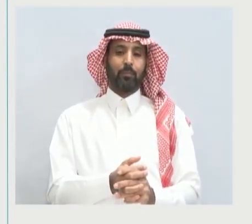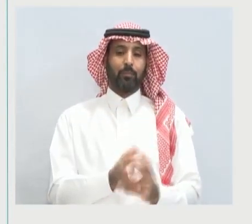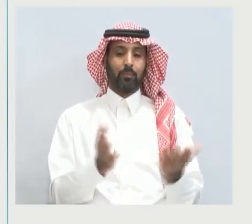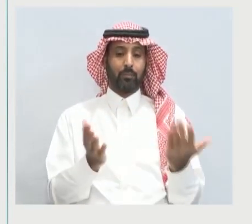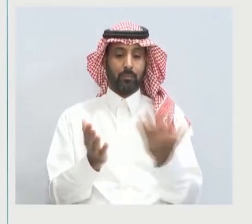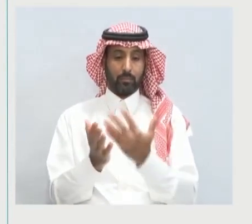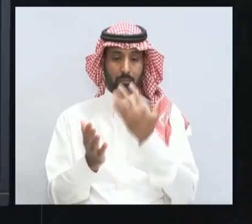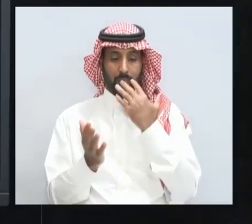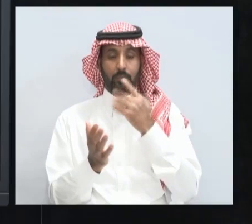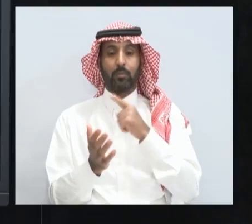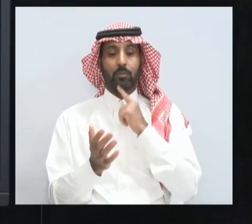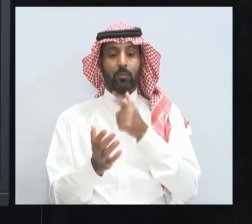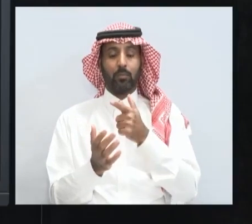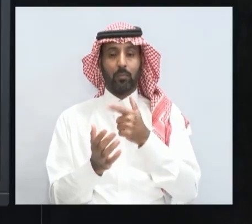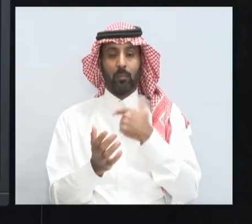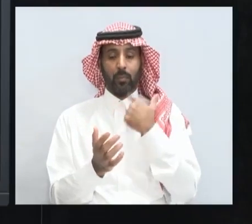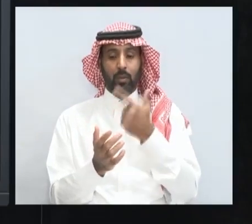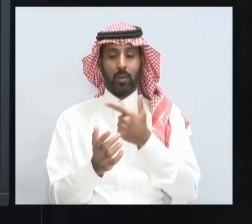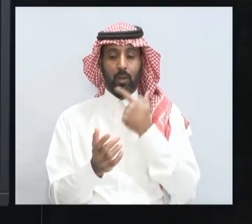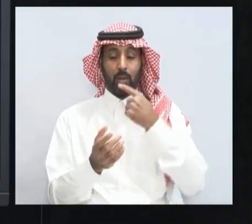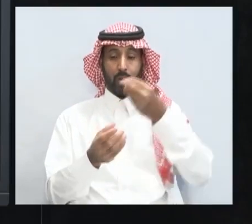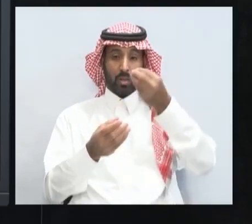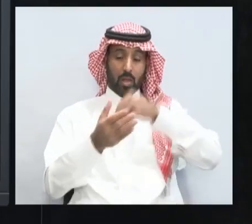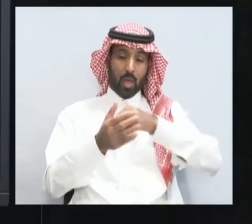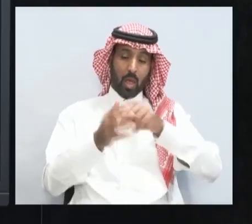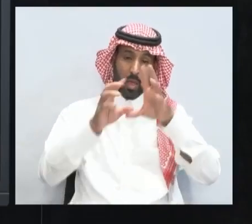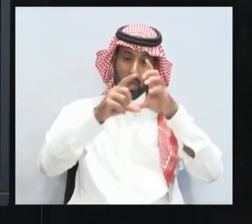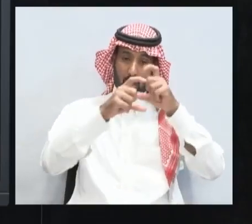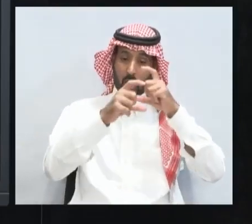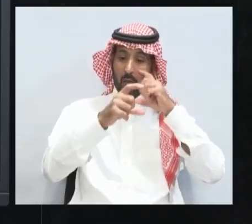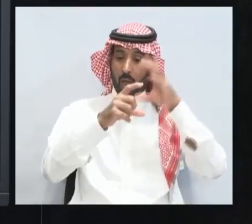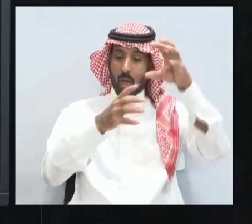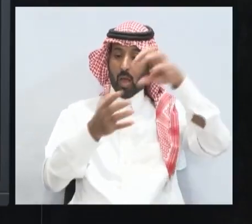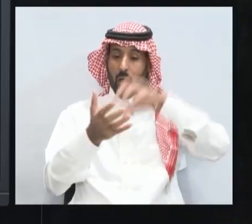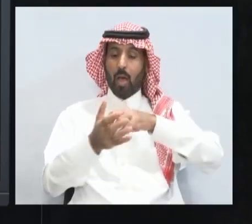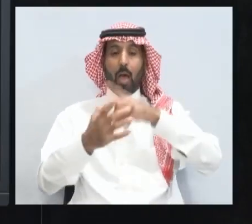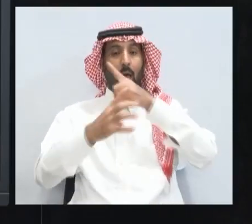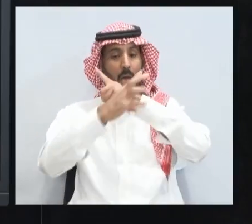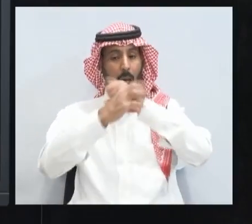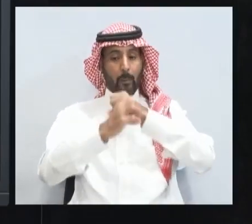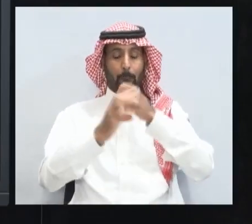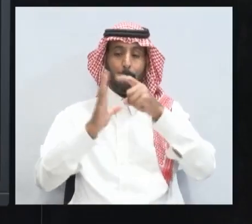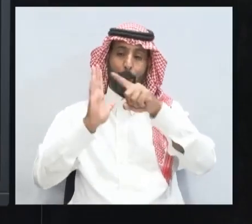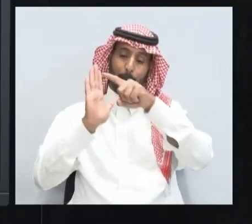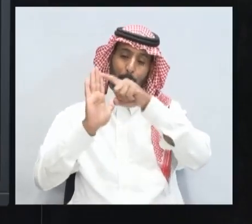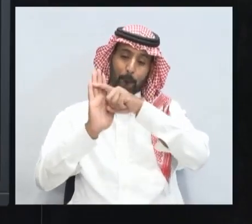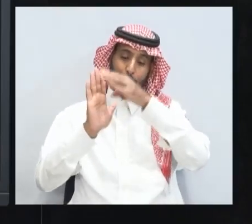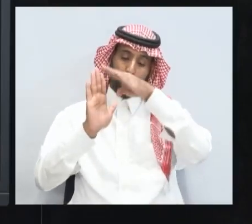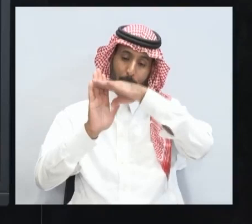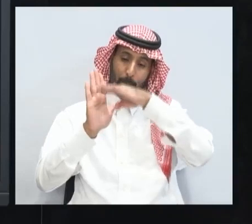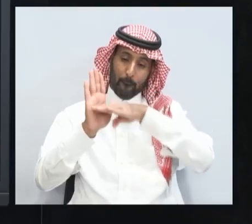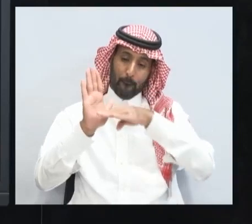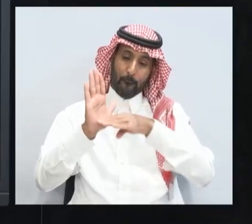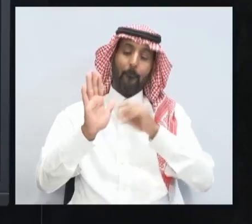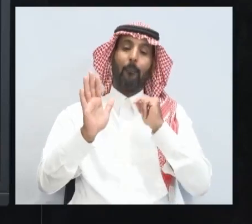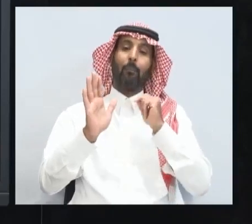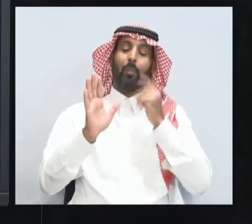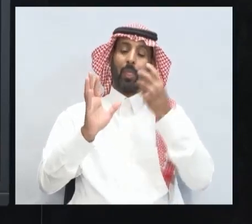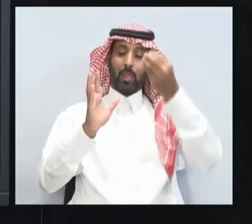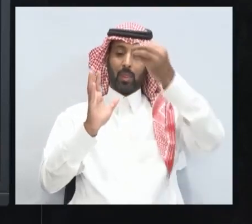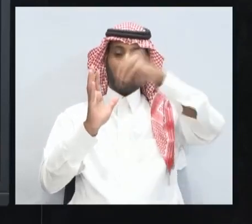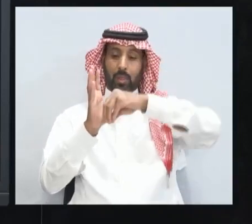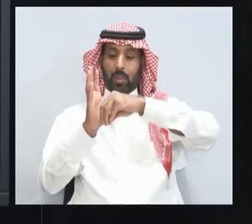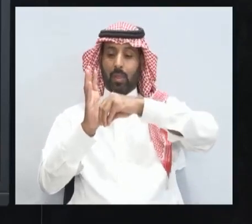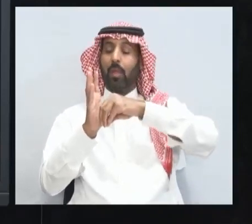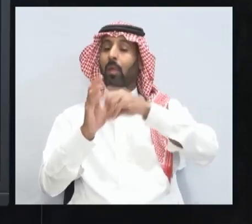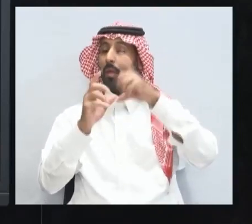ايضا تكلمنا عن ادراج ايقونه في برنامج مايكروسوفت اكسل وذكرنا انه كما كان كما هو